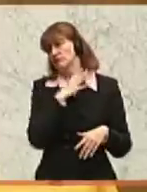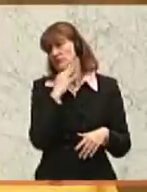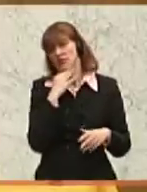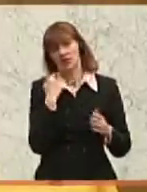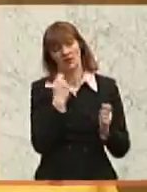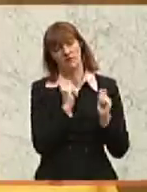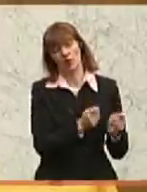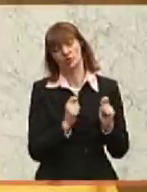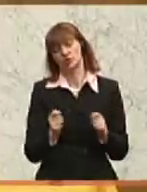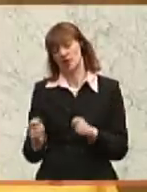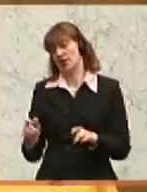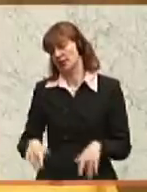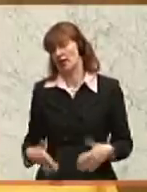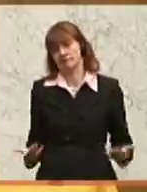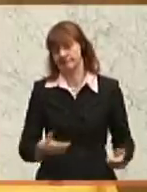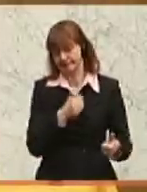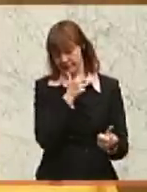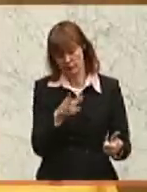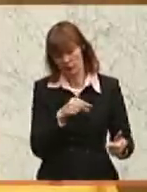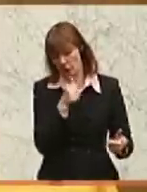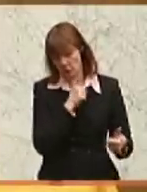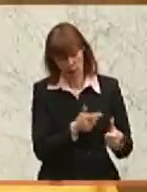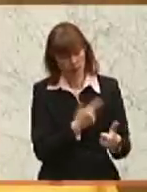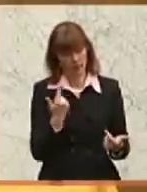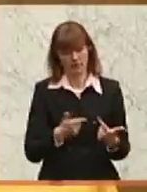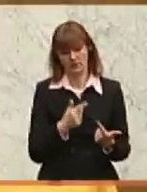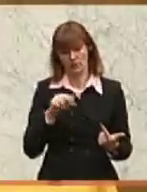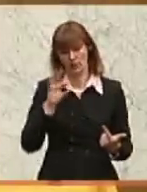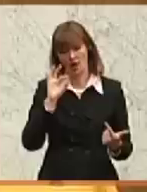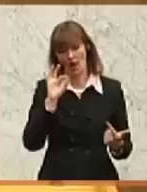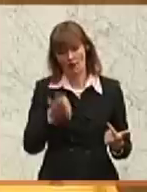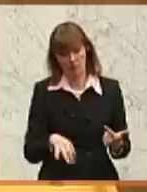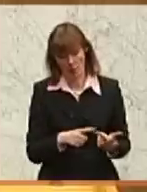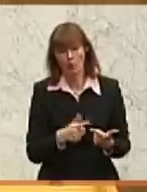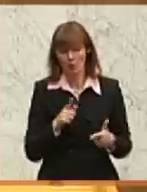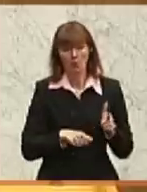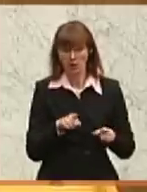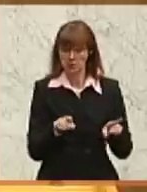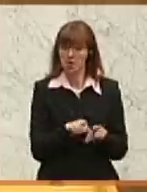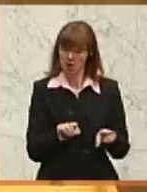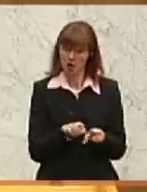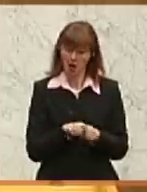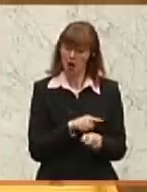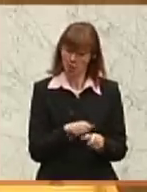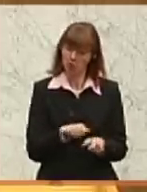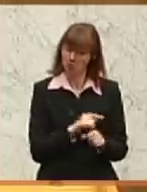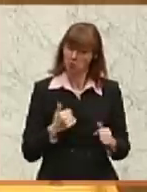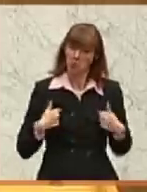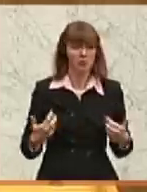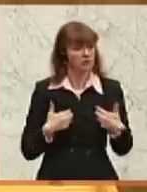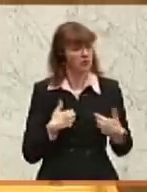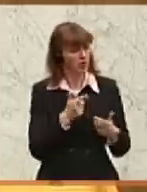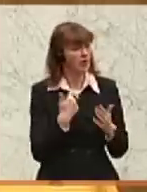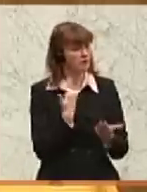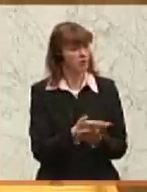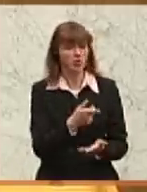Tisch von den Grünen, von der FPÖ, die sind sogar ident in manchen Bereichen. Ich freue mich zum Beispiel, dass Sie unserem Vorschlag der